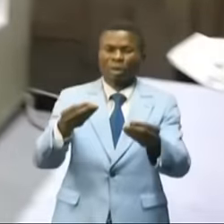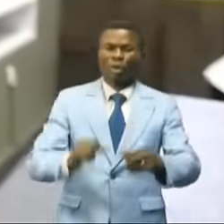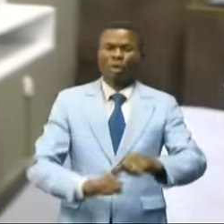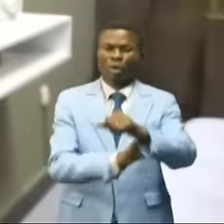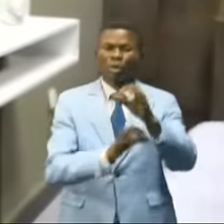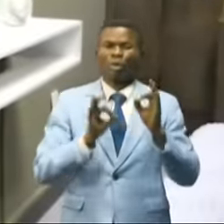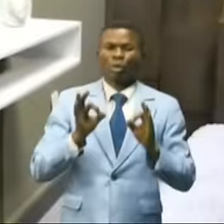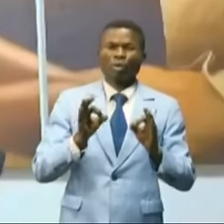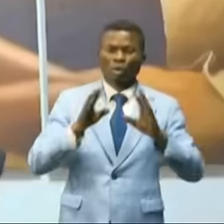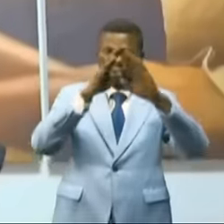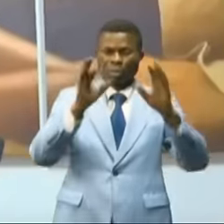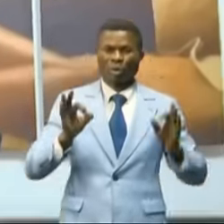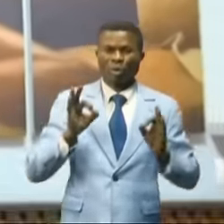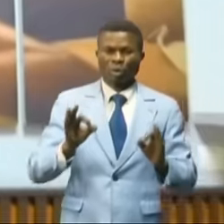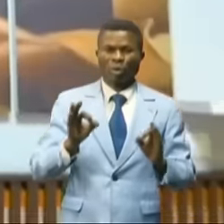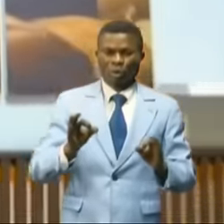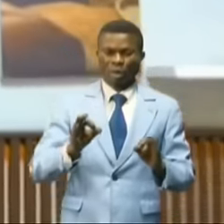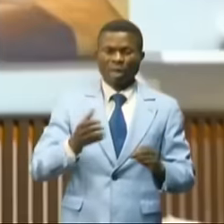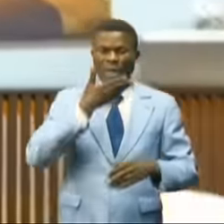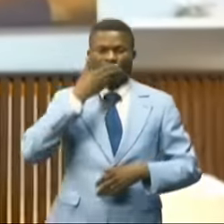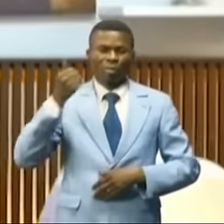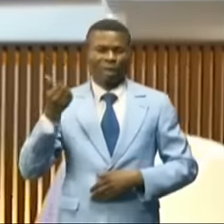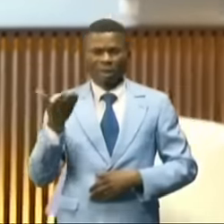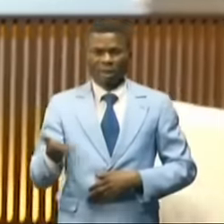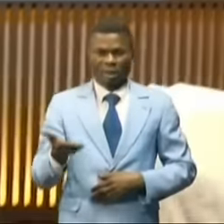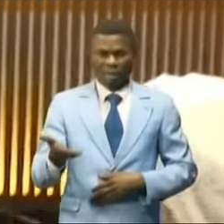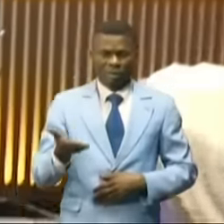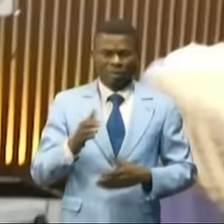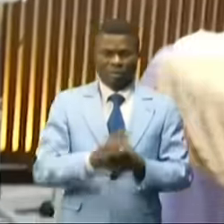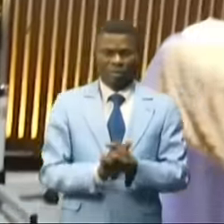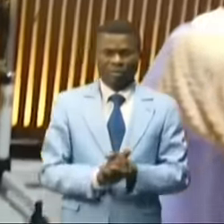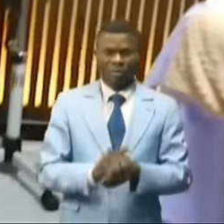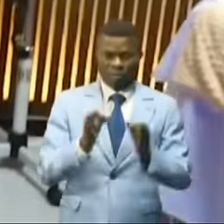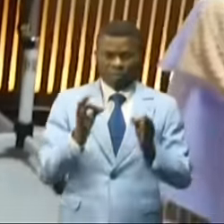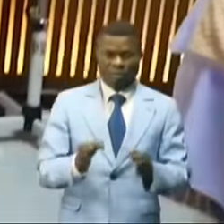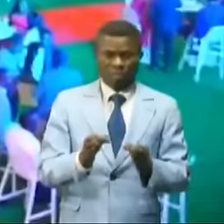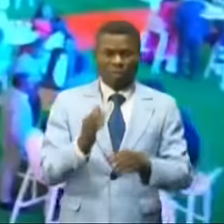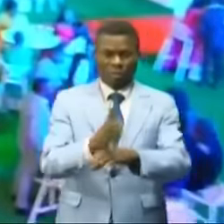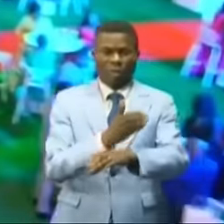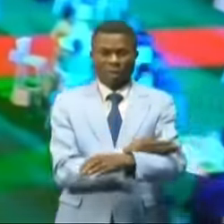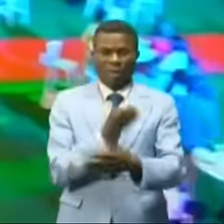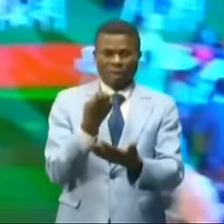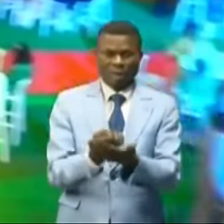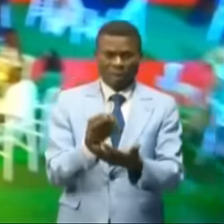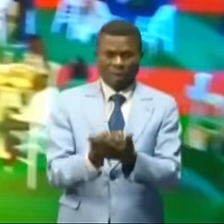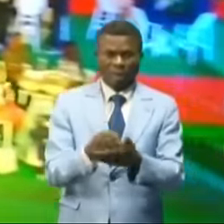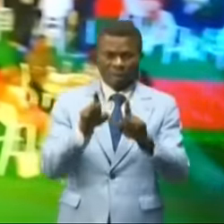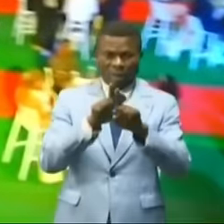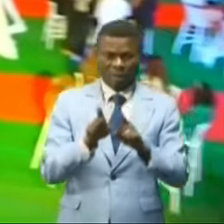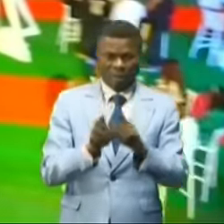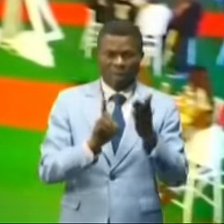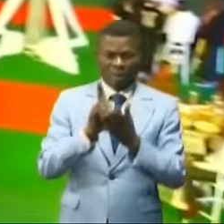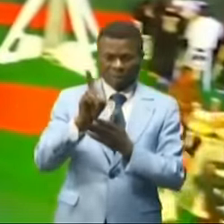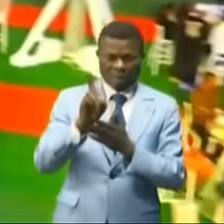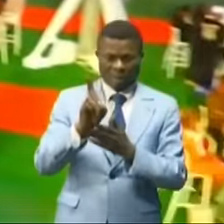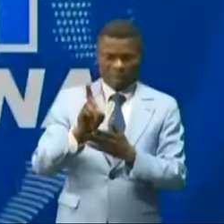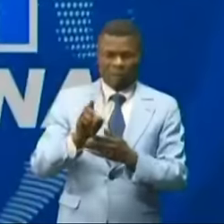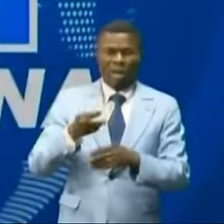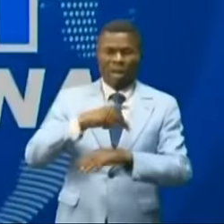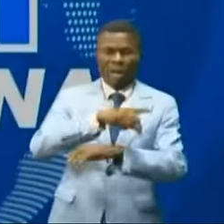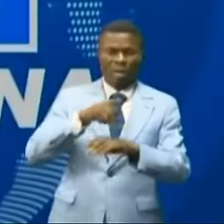nouveau et moderne pour assurer pleinement le rôle du moteur de la croissance économique et des créations d'emplois à